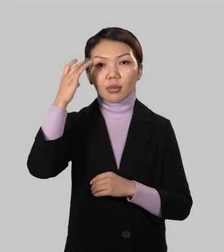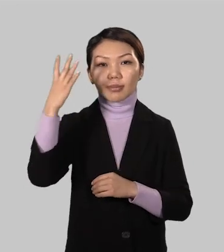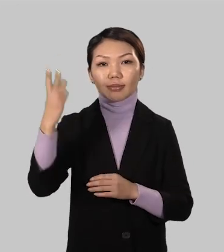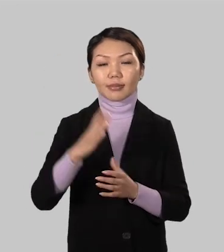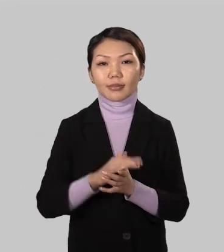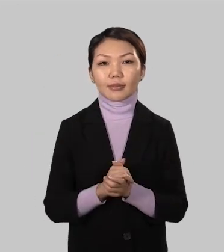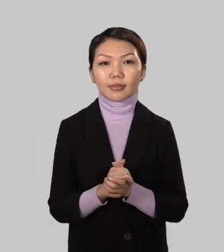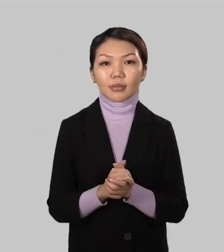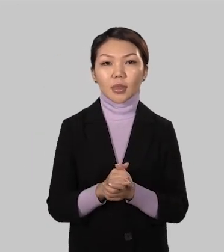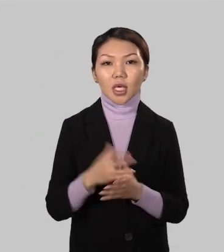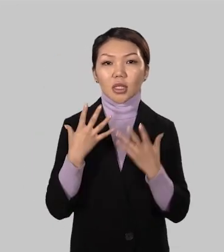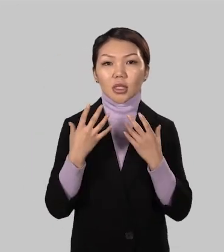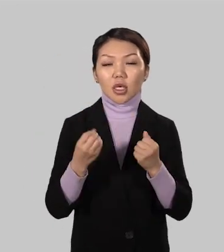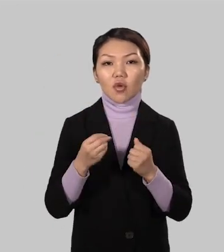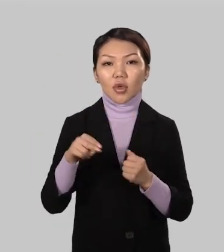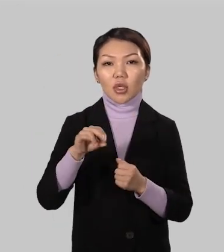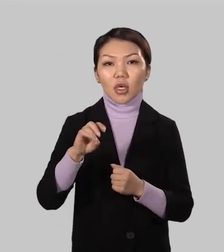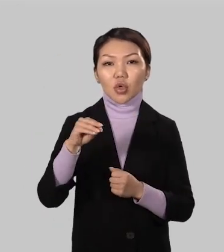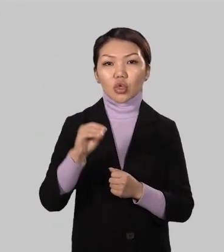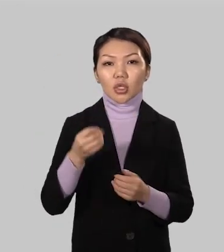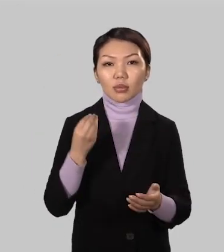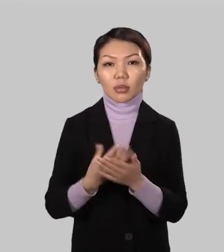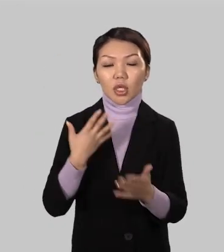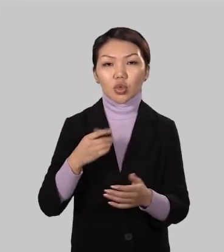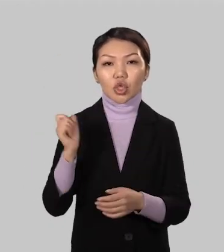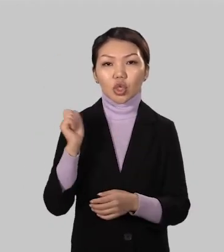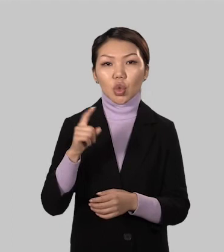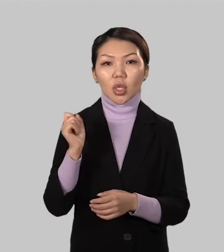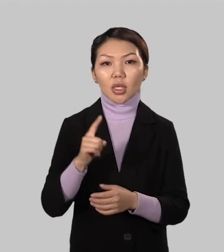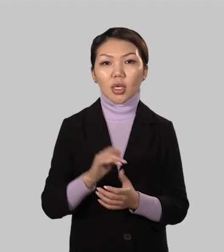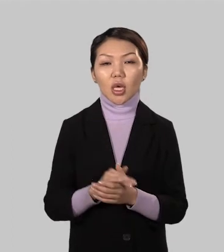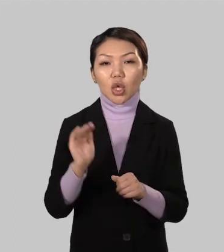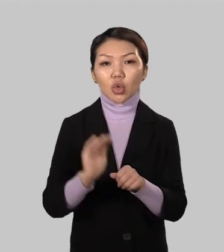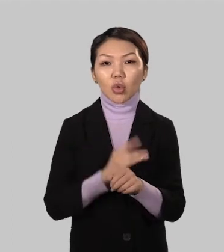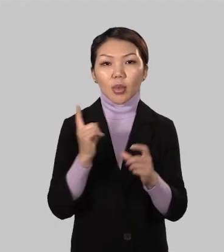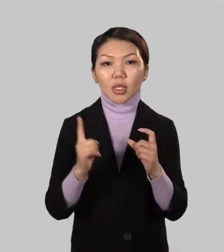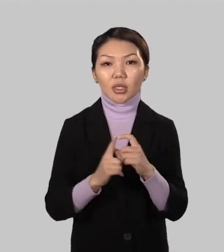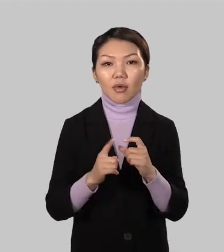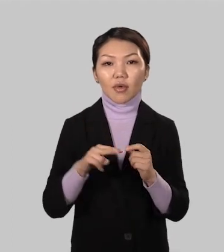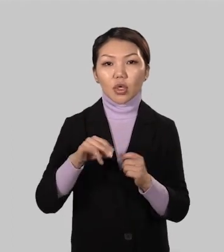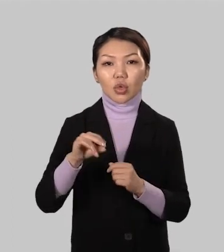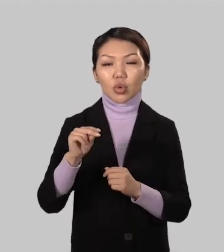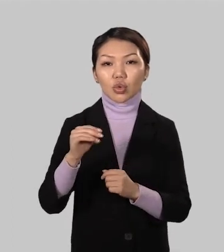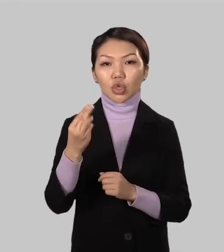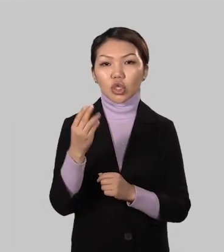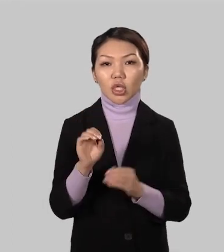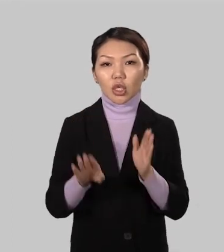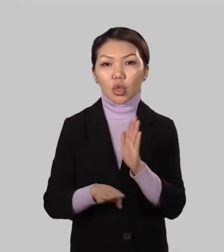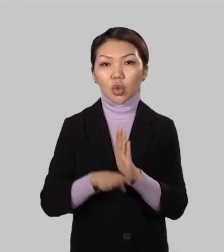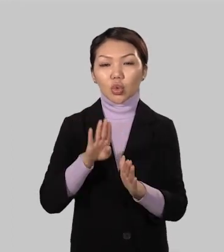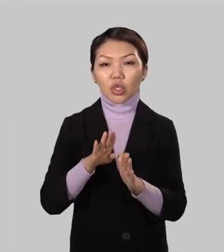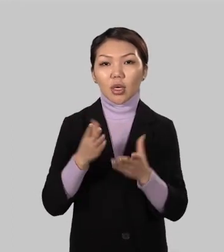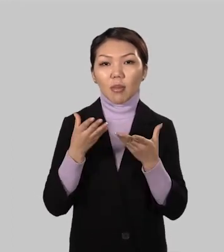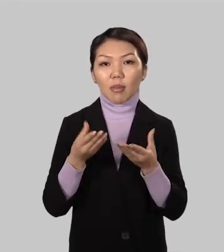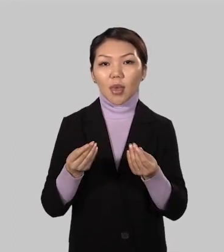здоровье дороже золота добрые слова лучше мягкого пирога